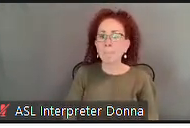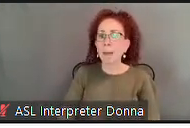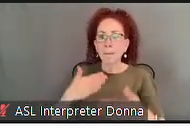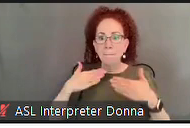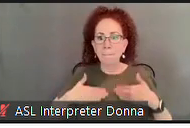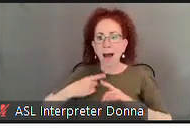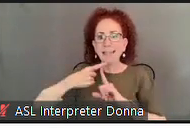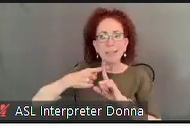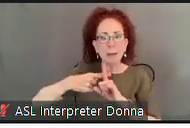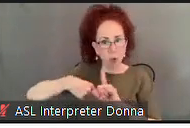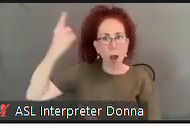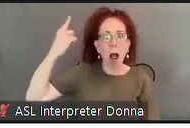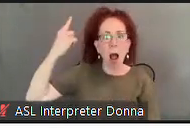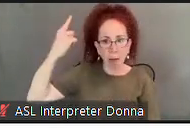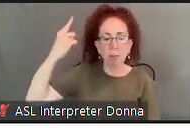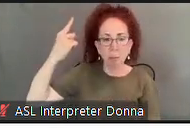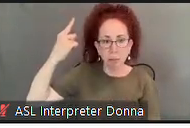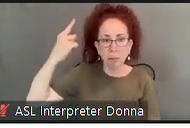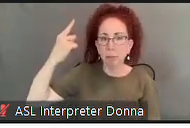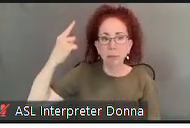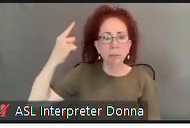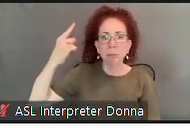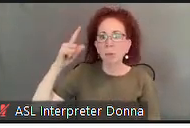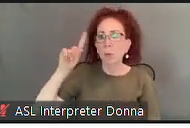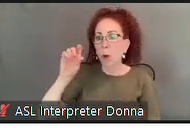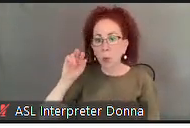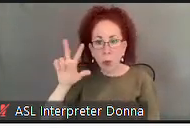有些中暑的迹象呢，是包括是说，